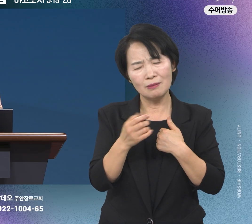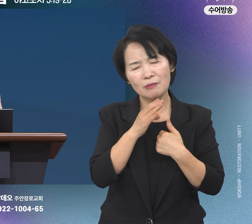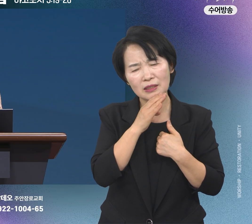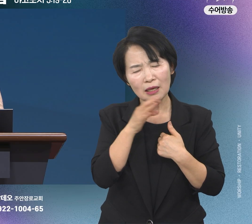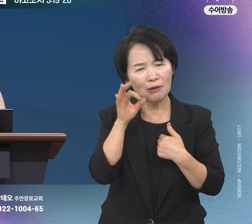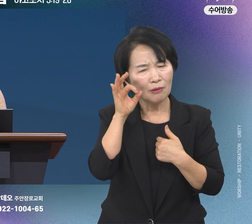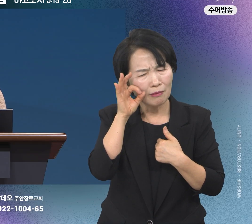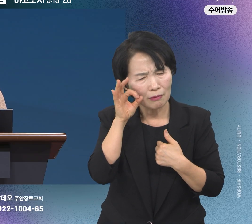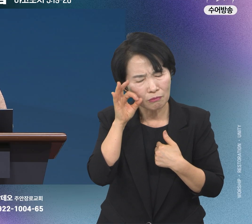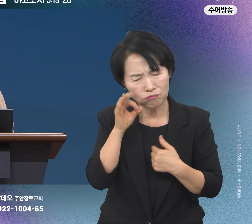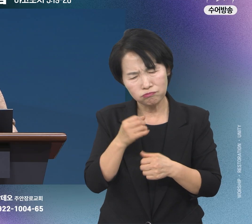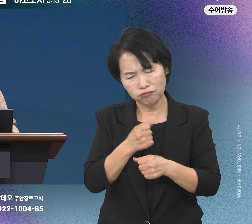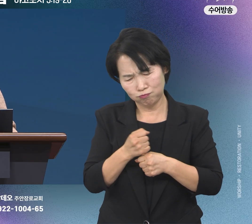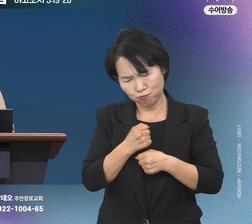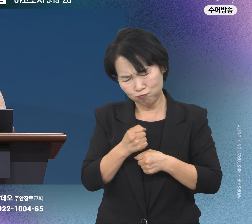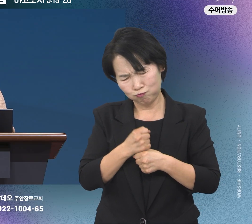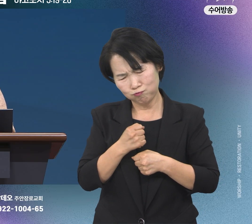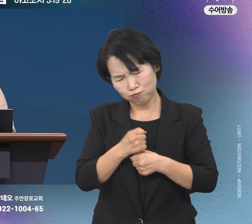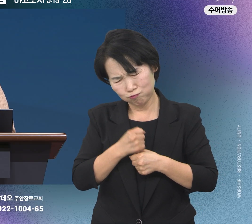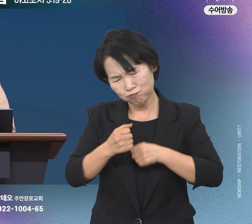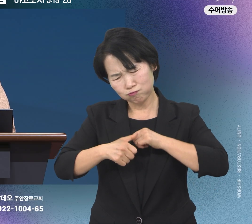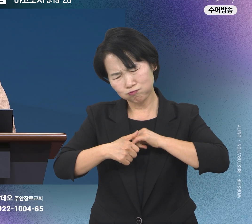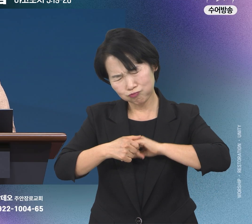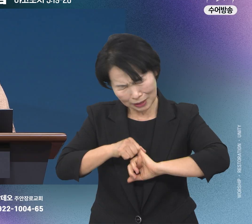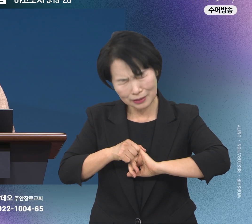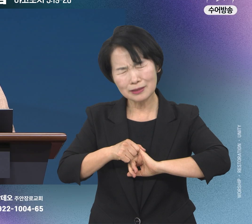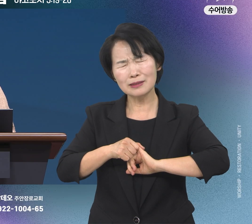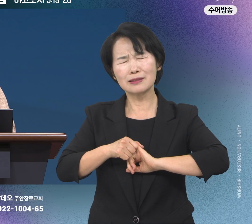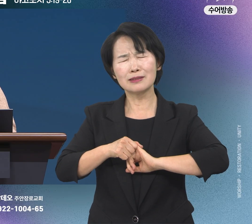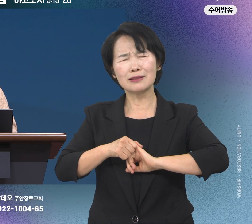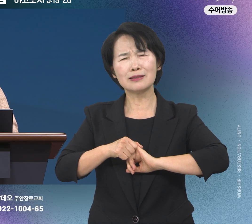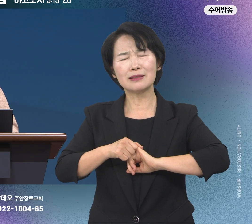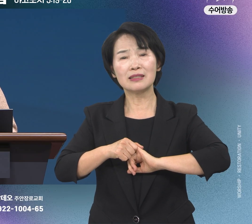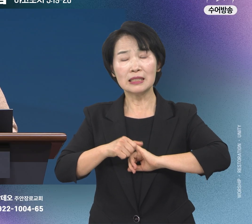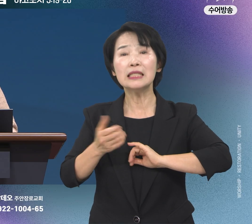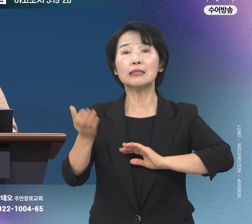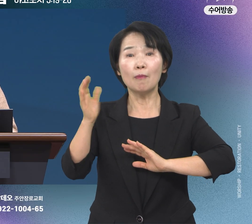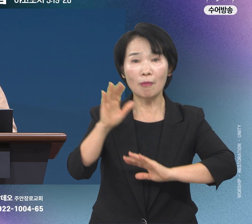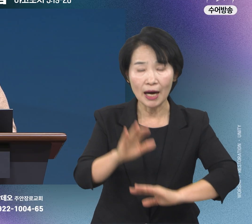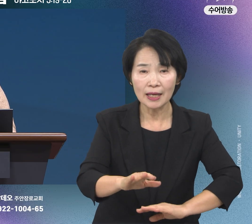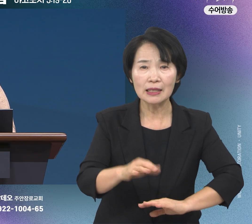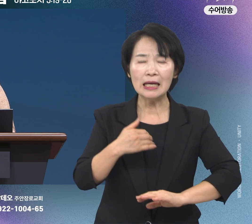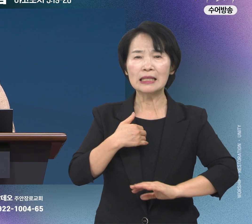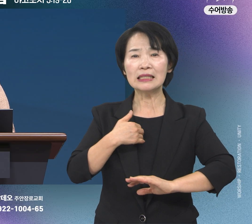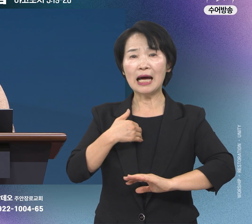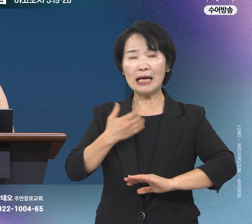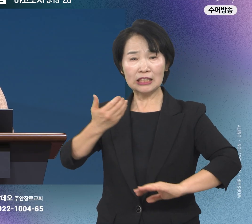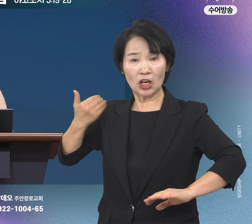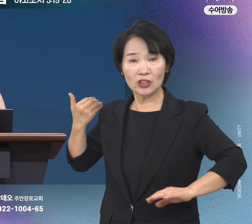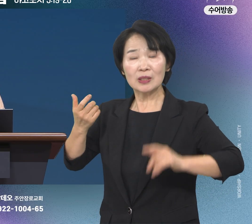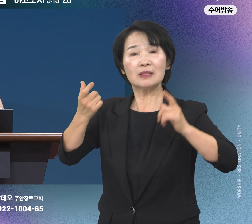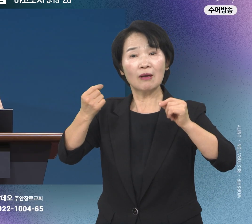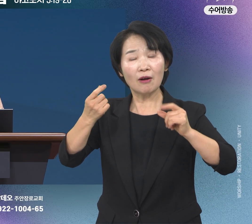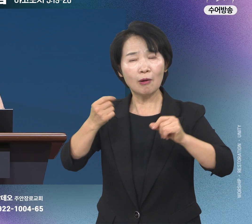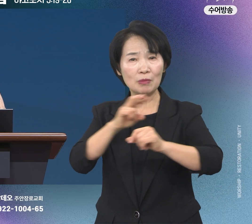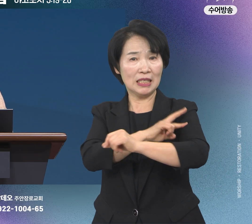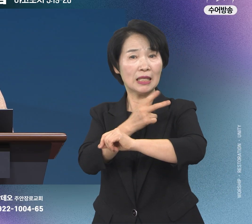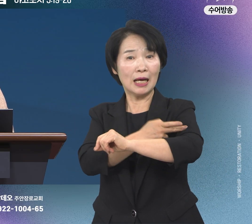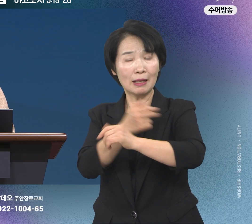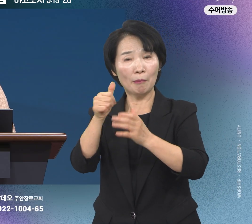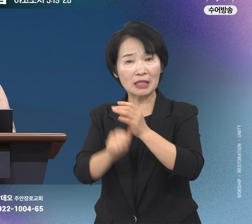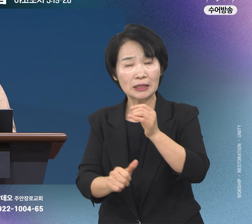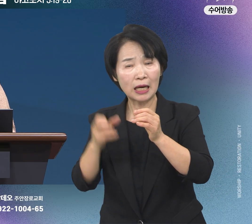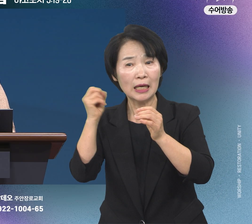어려운 일이지만 단 한 명의 영혼이라도 이단에 가 뻔한 것을 구할 수만 있다면,